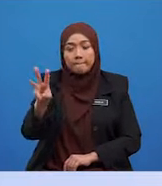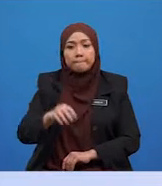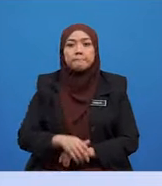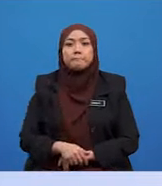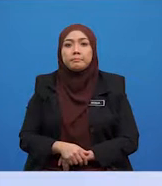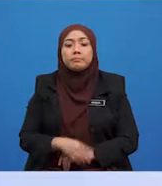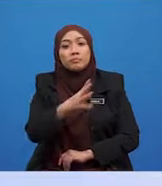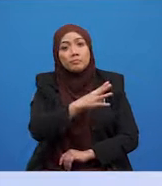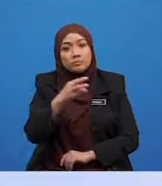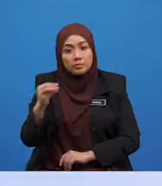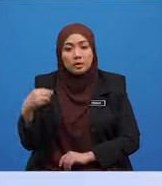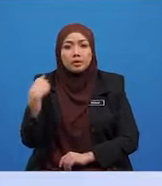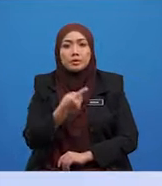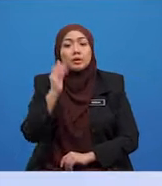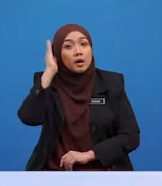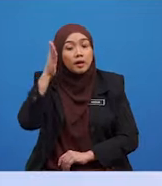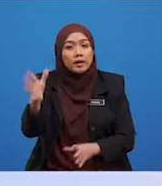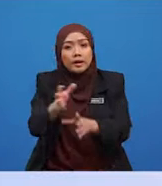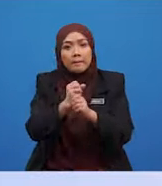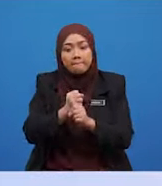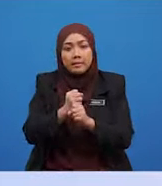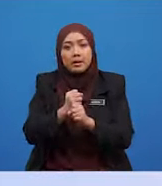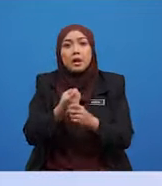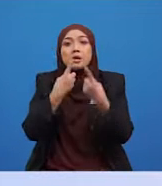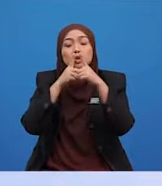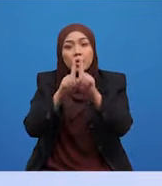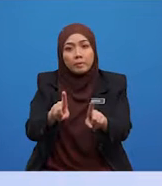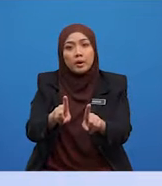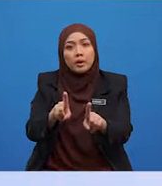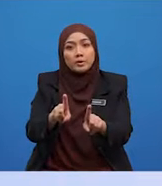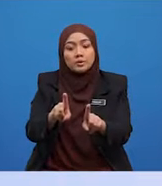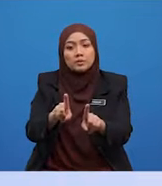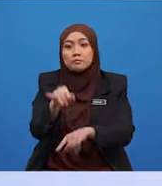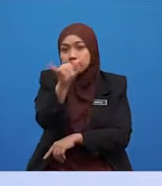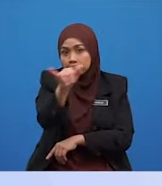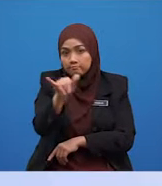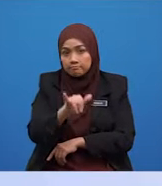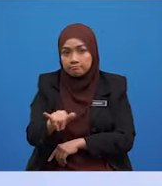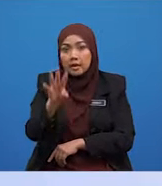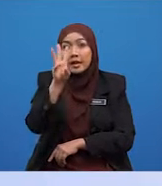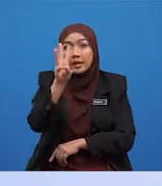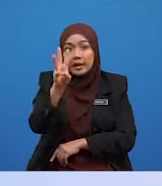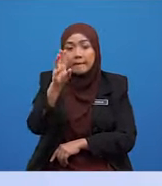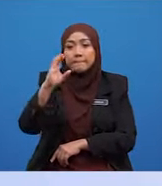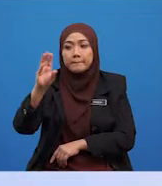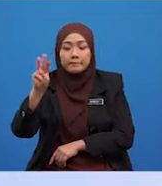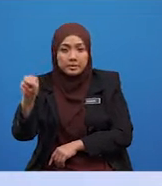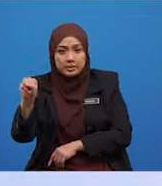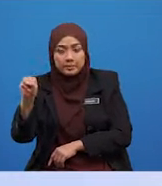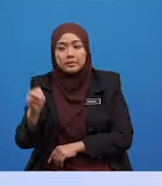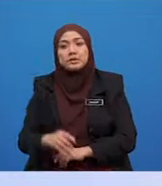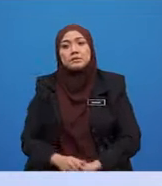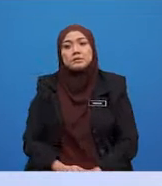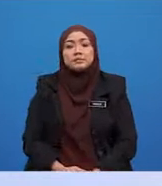36. Dan kita akan perolehi panjang SN sama dengan 6